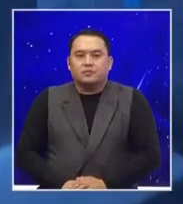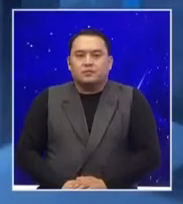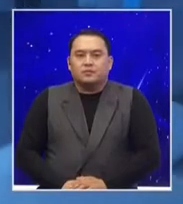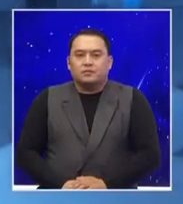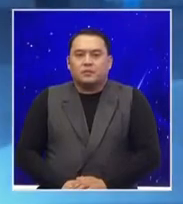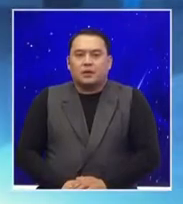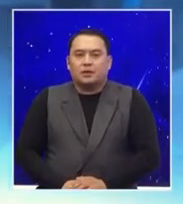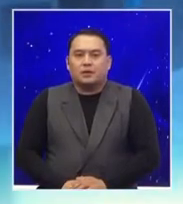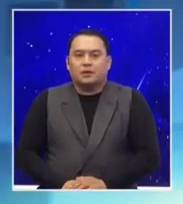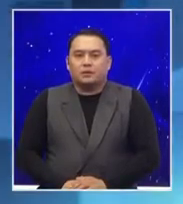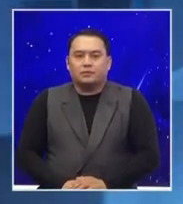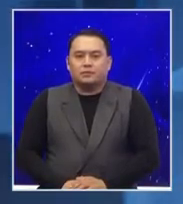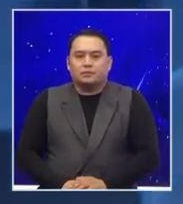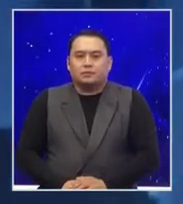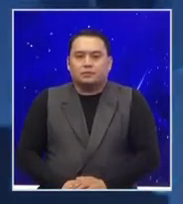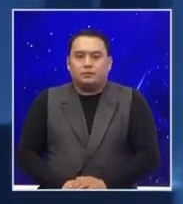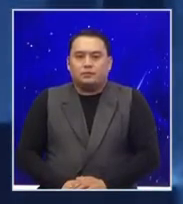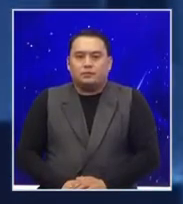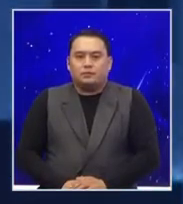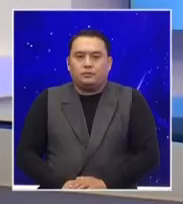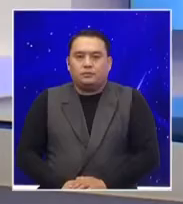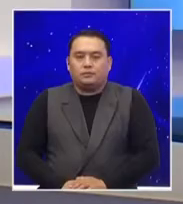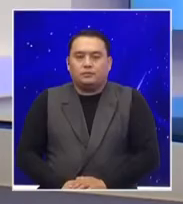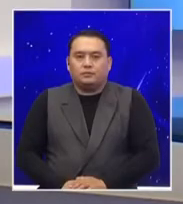Абзал Нусипов, телеканал ЖТСУ.